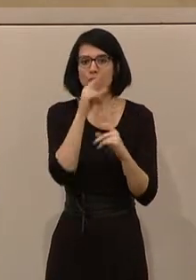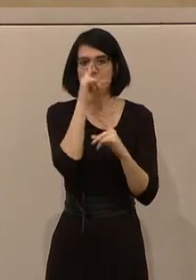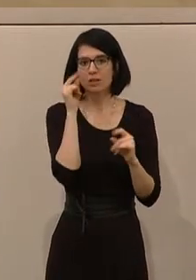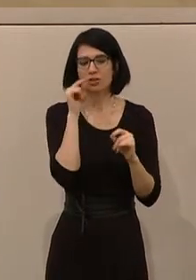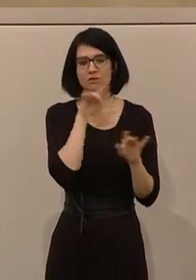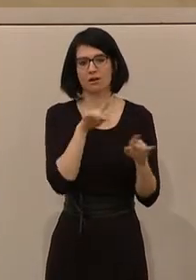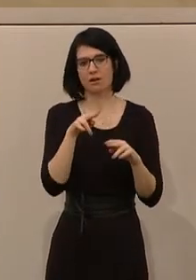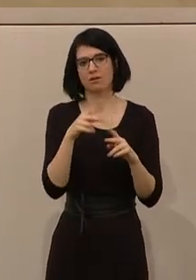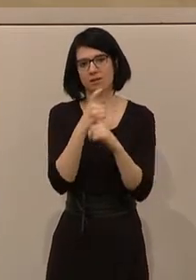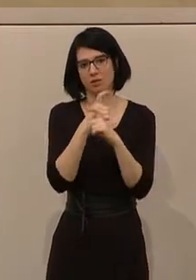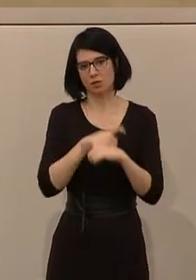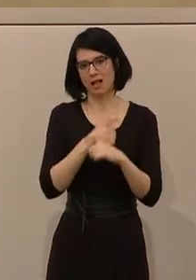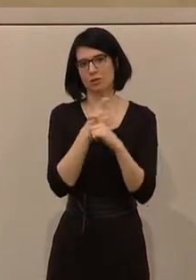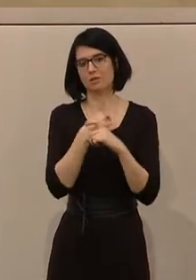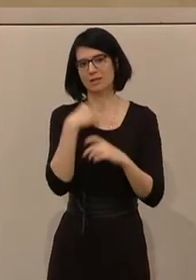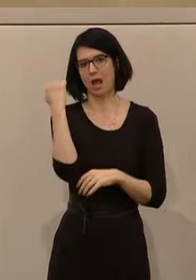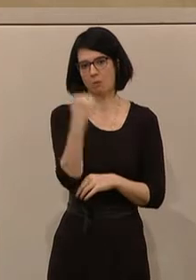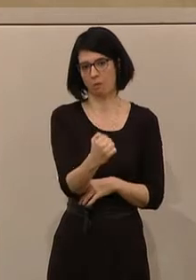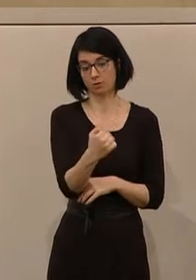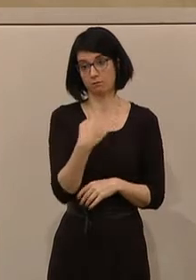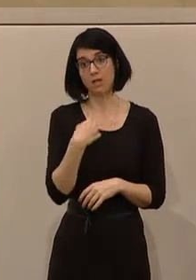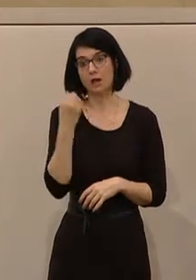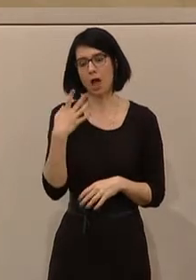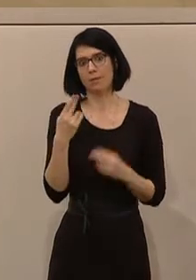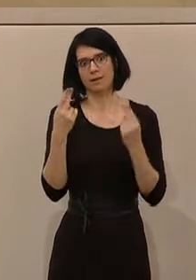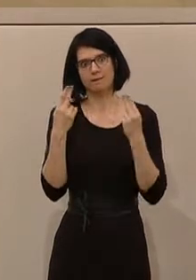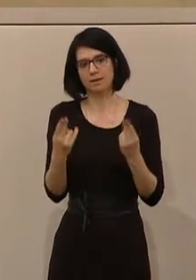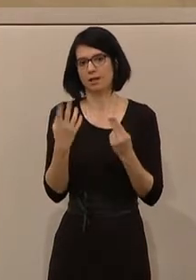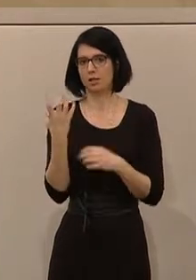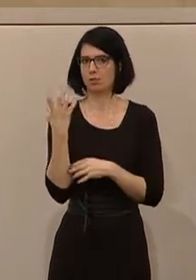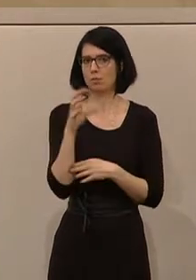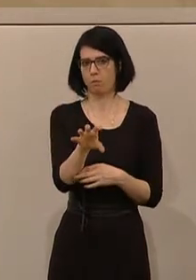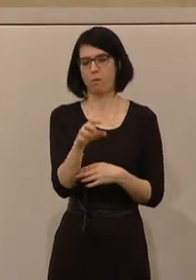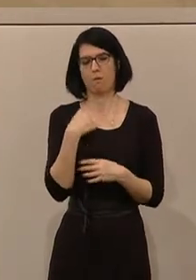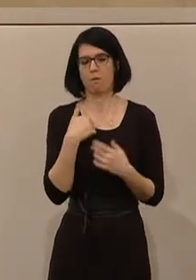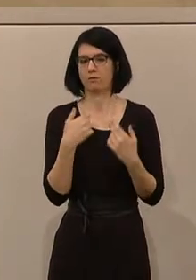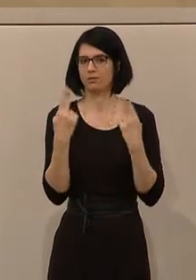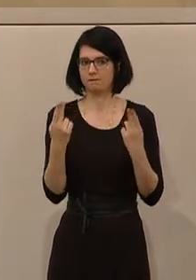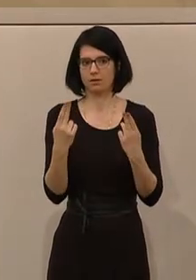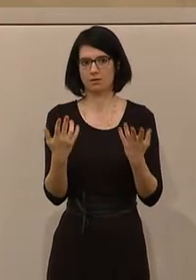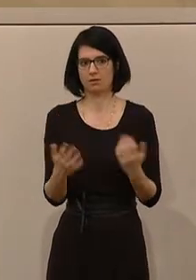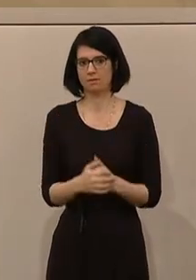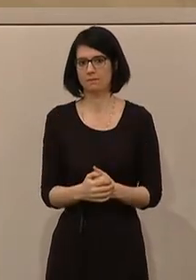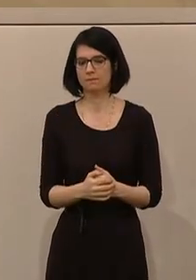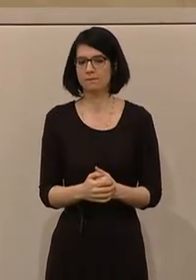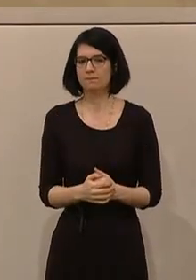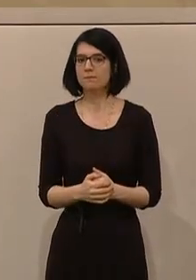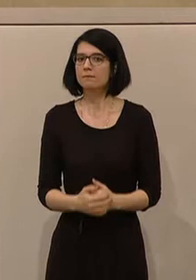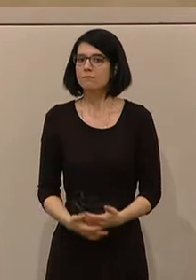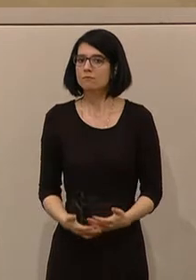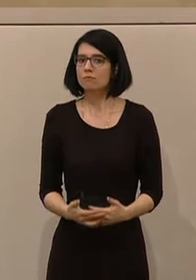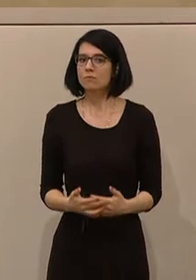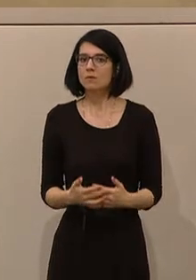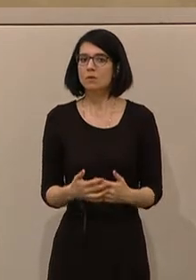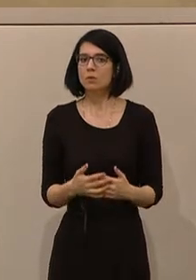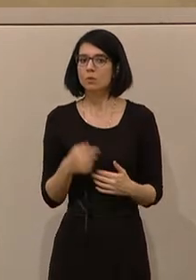wichtigen Schritt. Ich glaube, dass es für viele Menschen, auch für mich, ein persönliches Anliegen war. Und